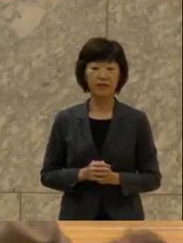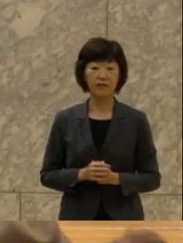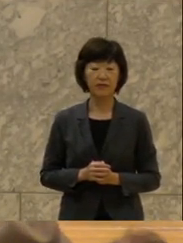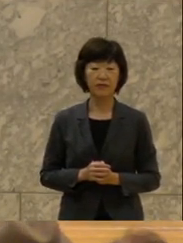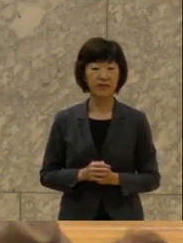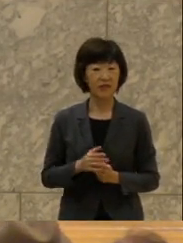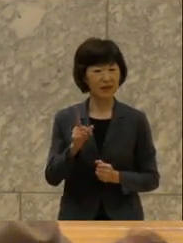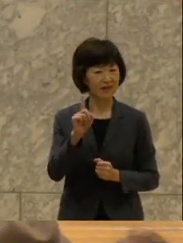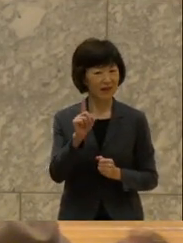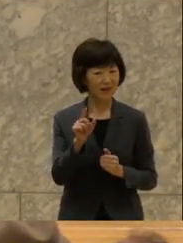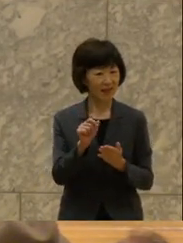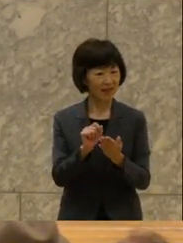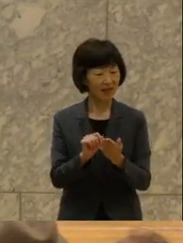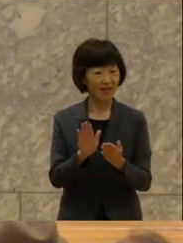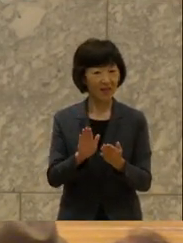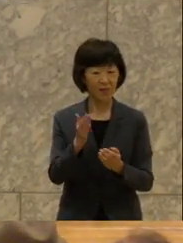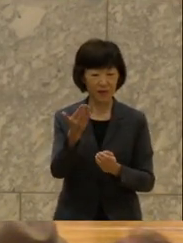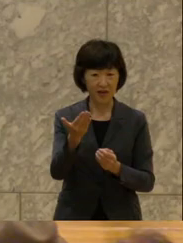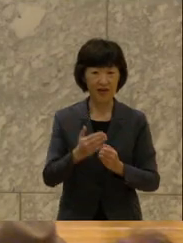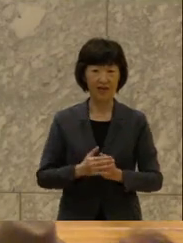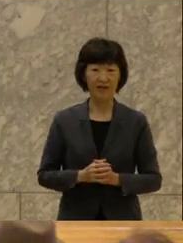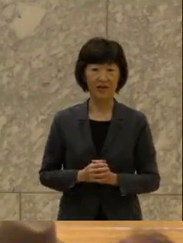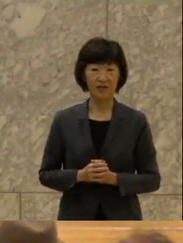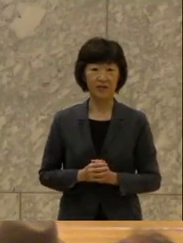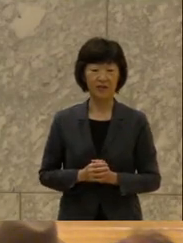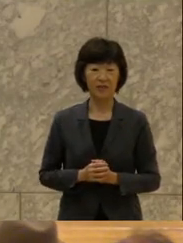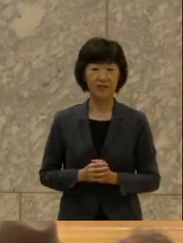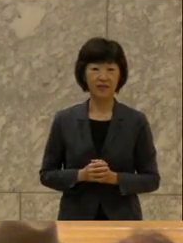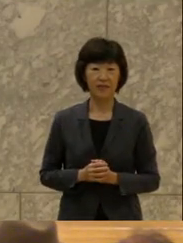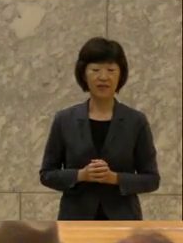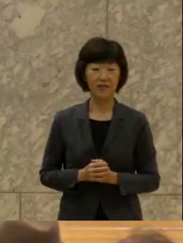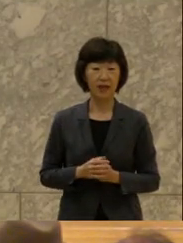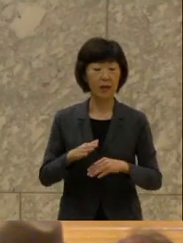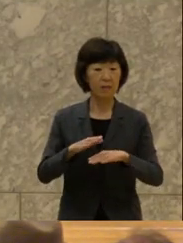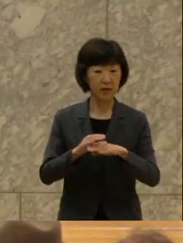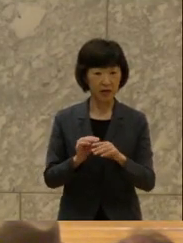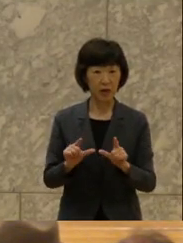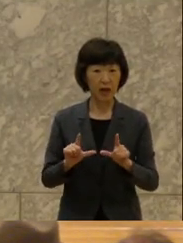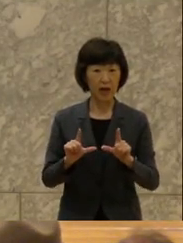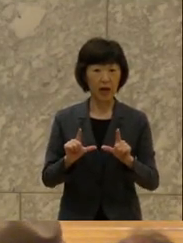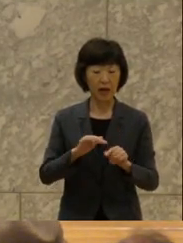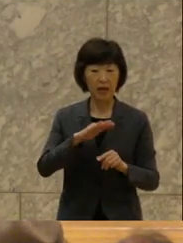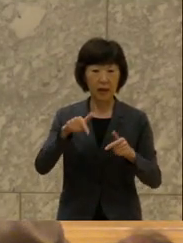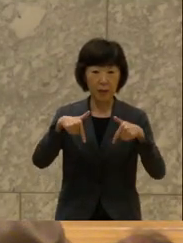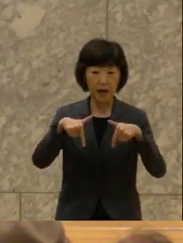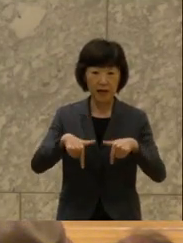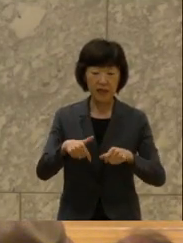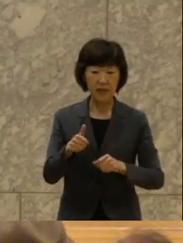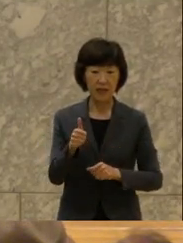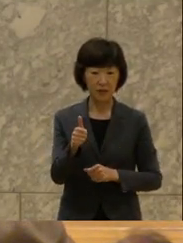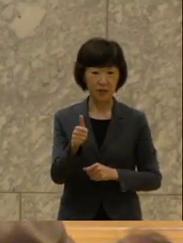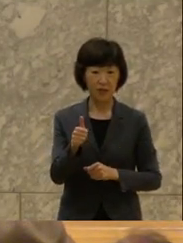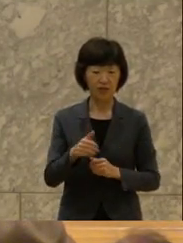さあなんて書かれたんでしょうかではまずは山西選手どうぞ